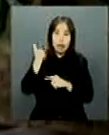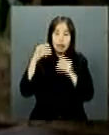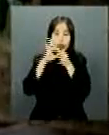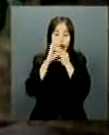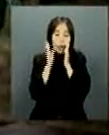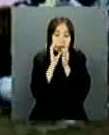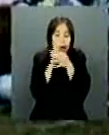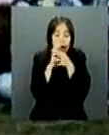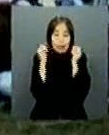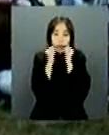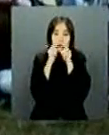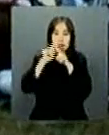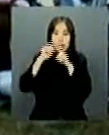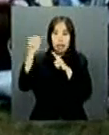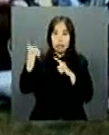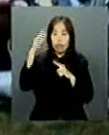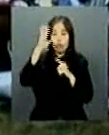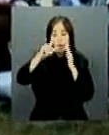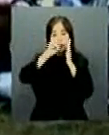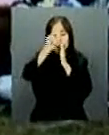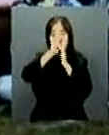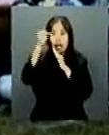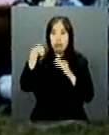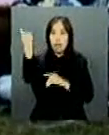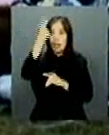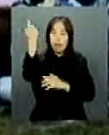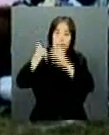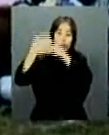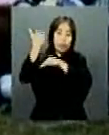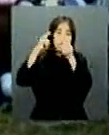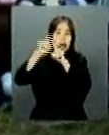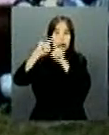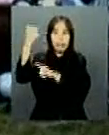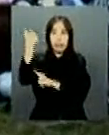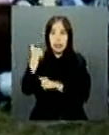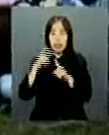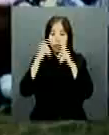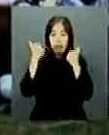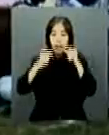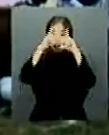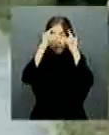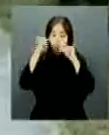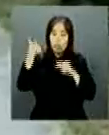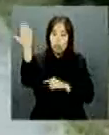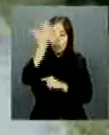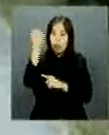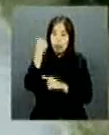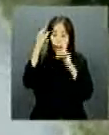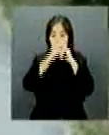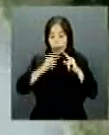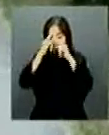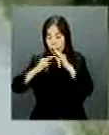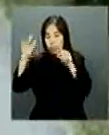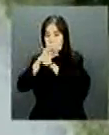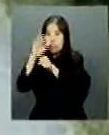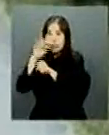โดยเฉพาะที่เขาค้อซึ่งมีสถานที่ท่องเที่ยวประวัติศาสตร์หลายแห่งซึ่งก็ทำให้โรงแรมรีสอร์ทและจุดกางเต็นต์ต่างๆกว่า300